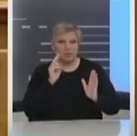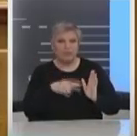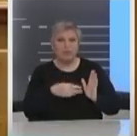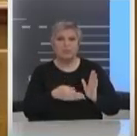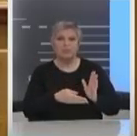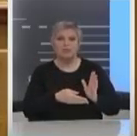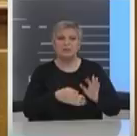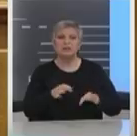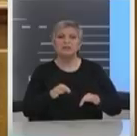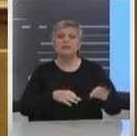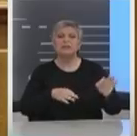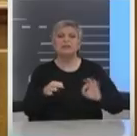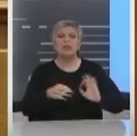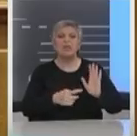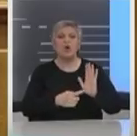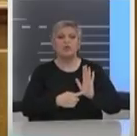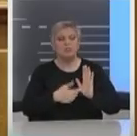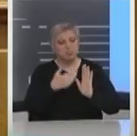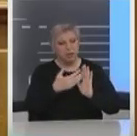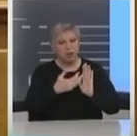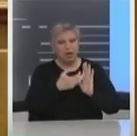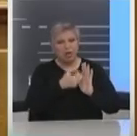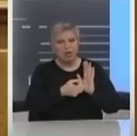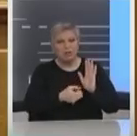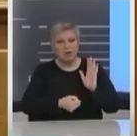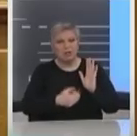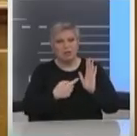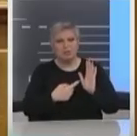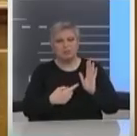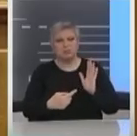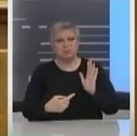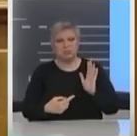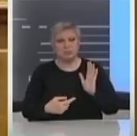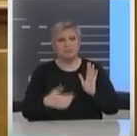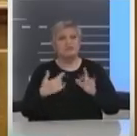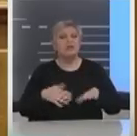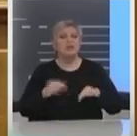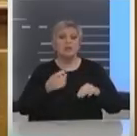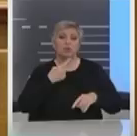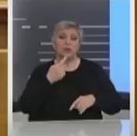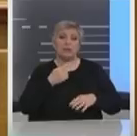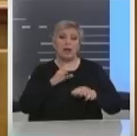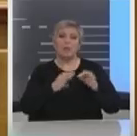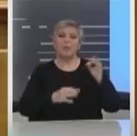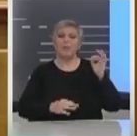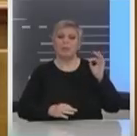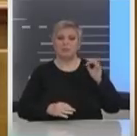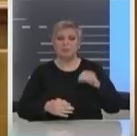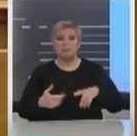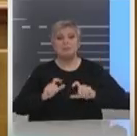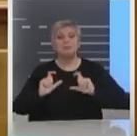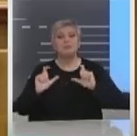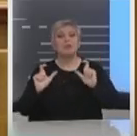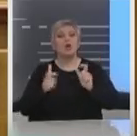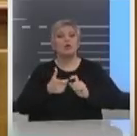σήμερα. Ξεκινώ με τα οικογενειακά επιδόματα. Και θυμίζω ότι η κυβέρνηση της Νέας Δημοκρατίας ήταν αυτή